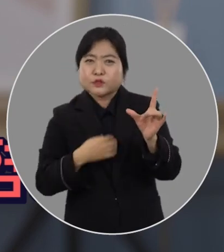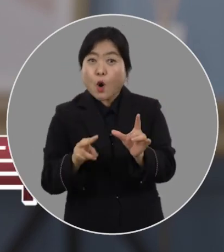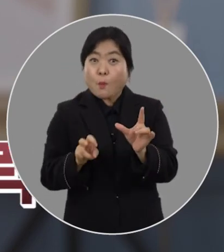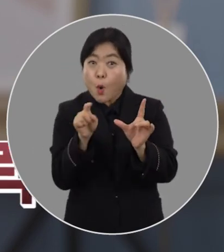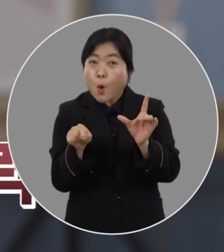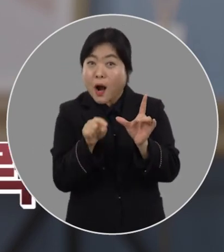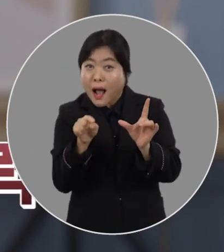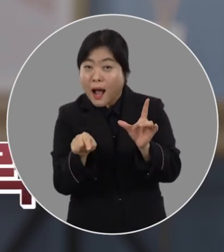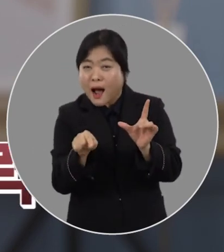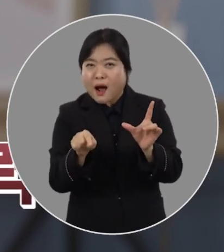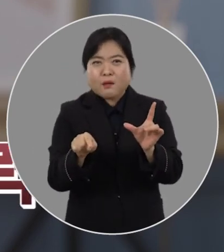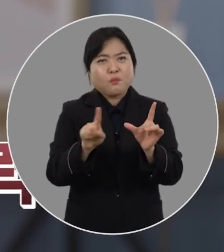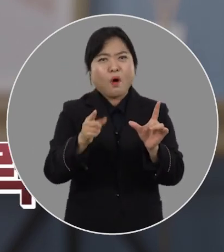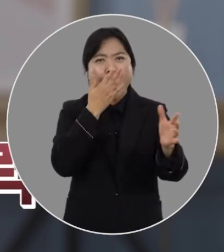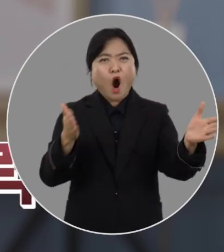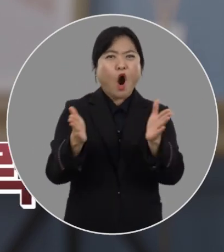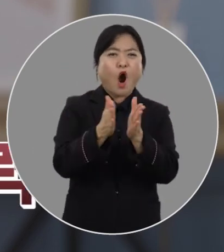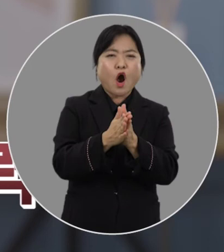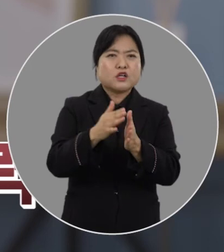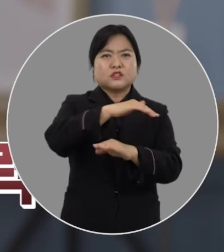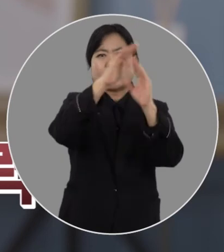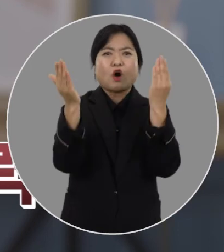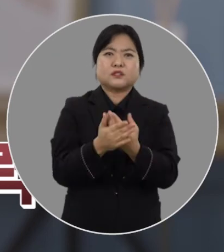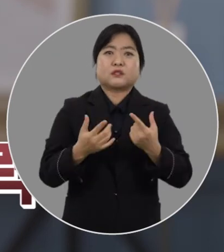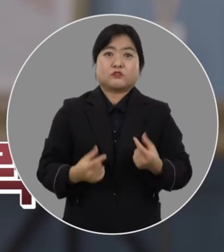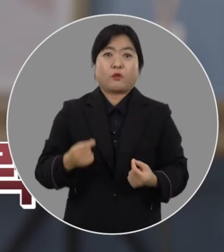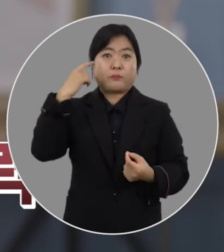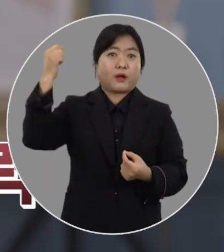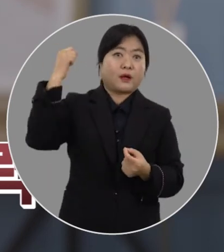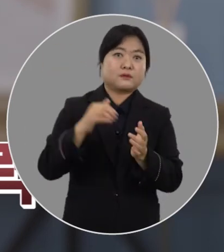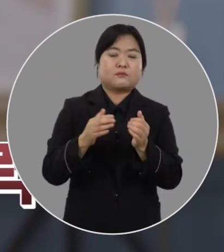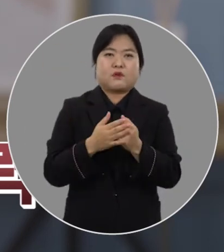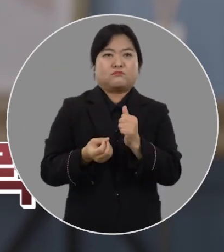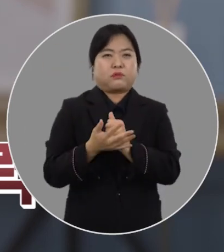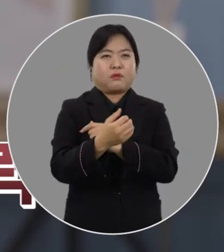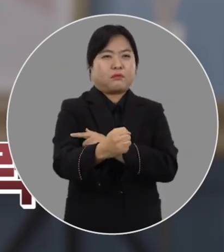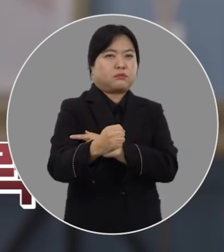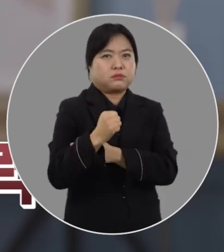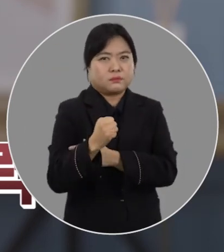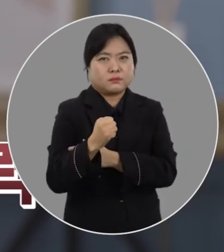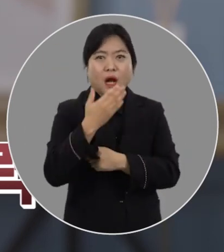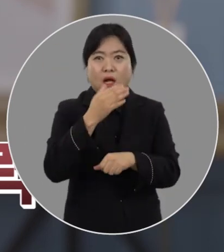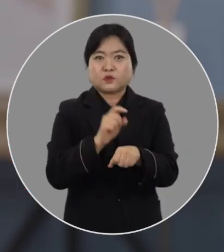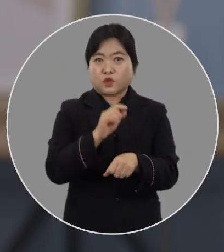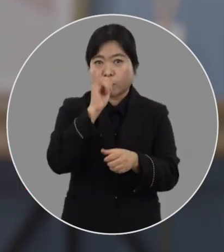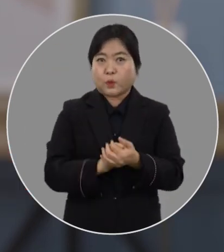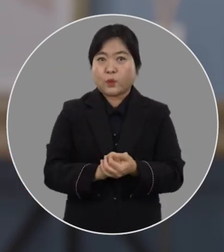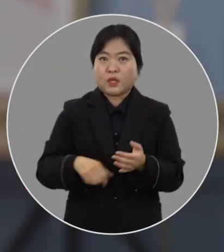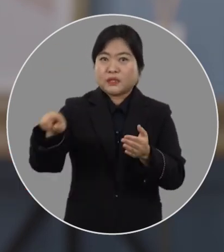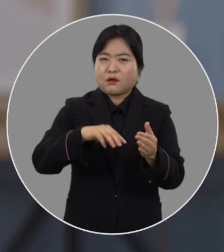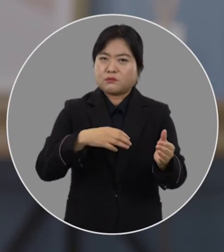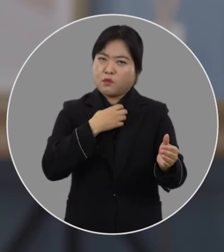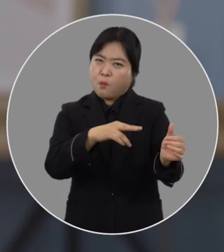메시지가 마치 지배적인 의견인 것처럼 받아들여지면서 그 영향력을 넓혀갈 가능성이 있고, 이러한